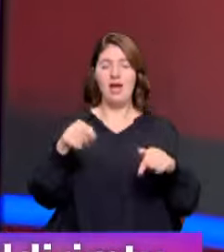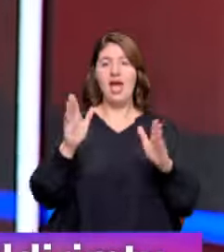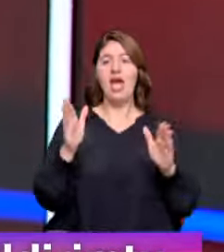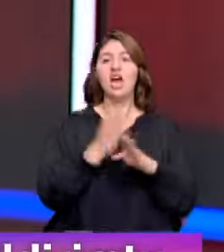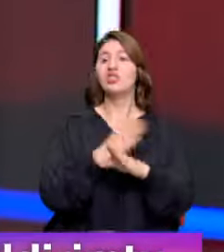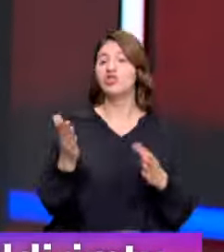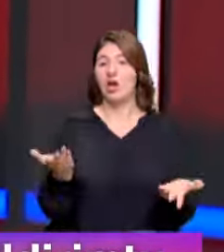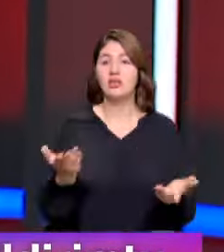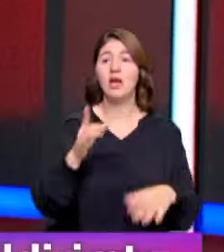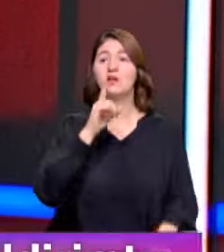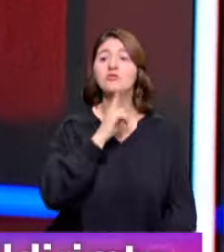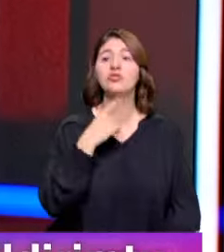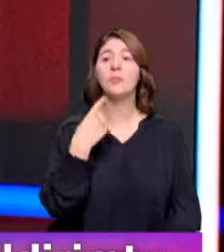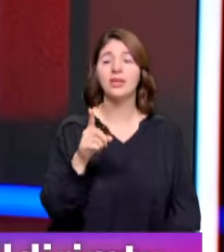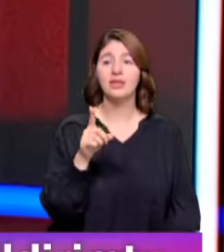makam odasındaki eşyalar